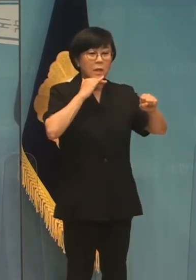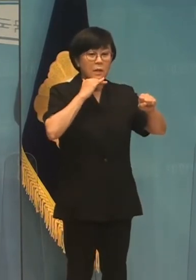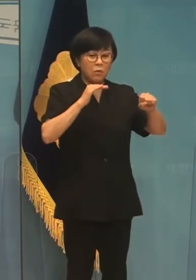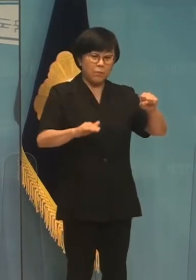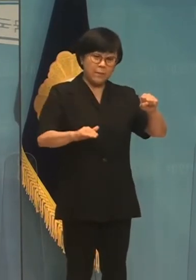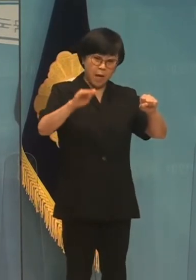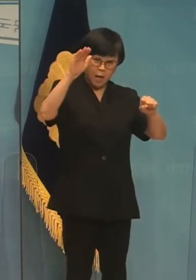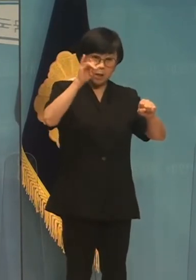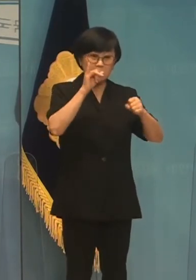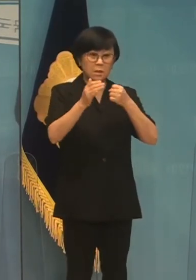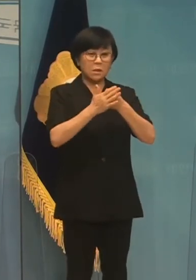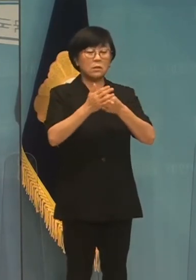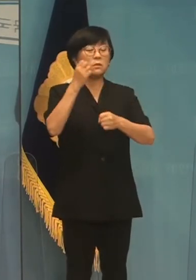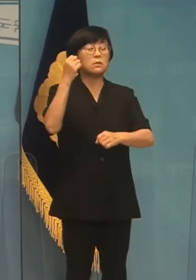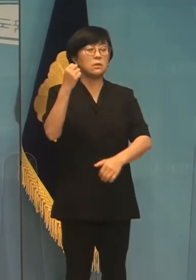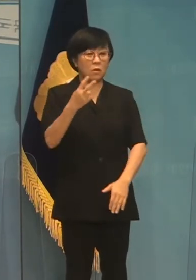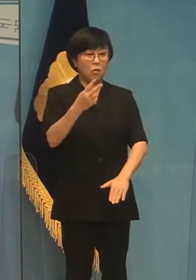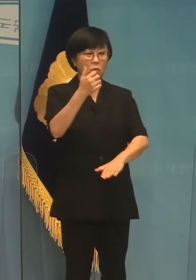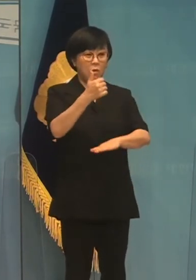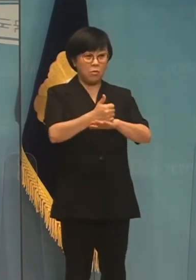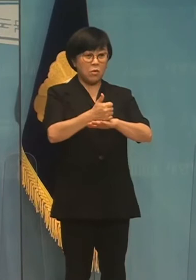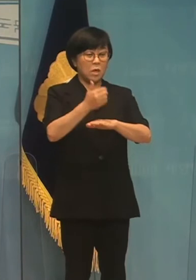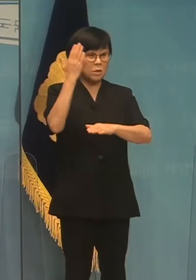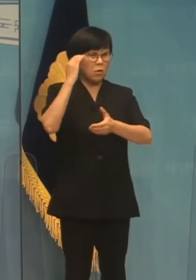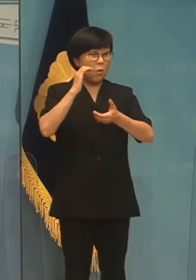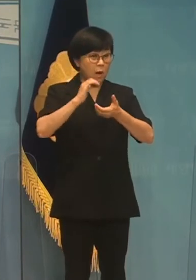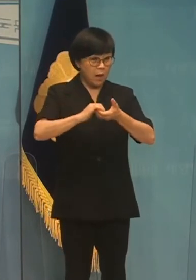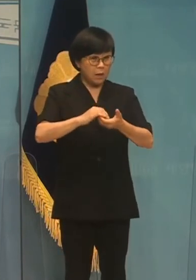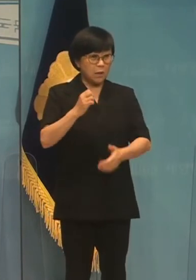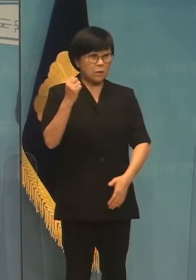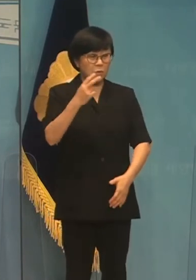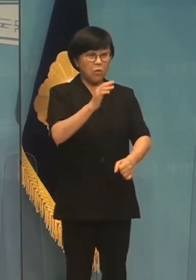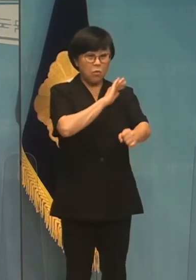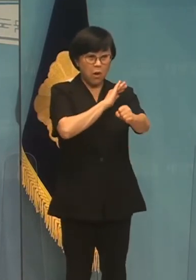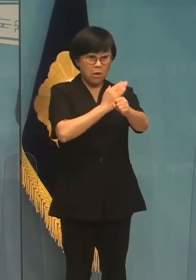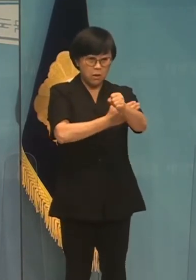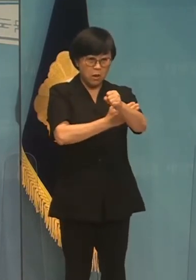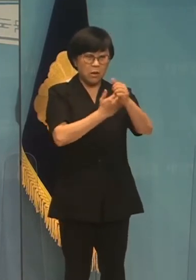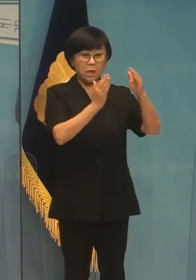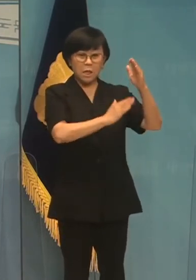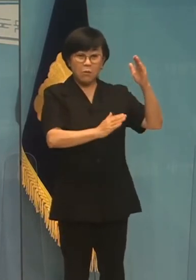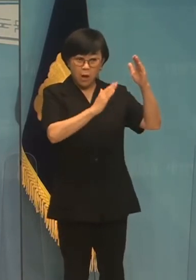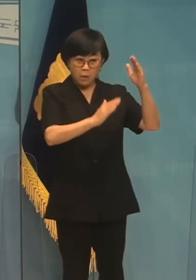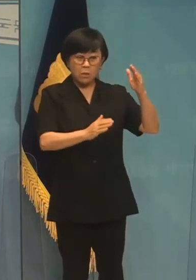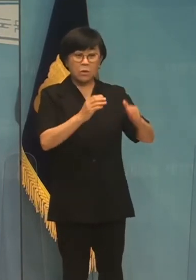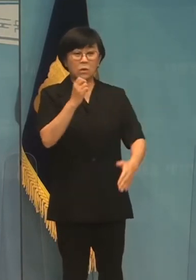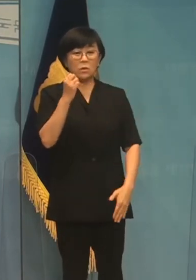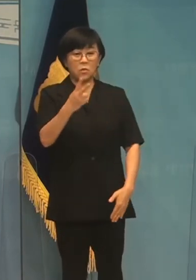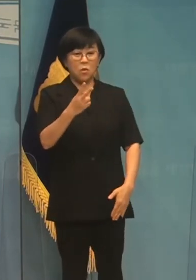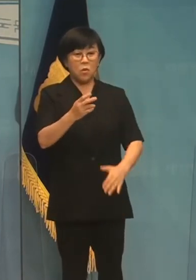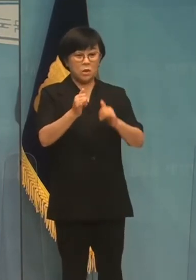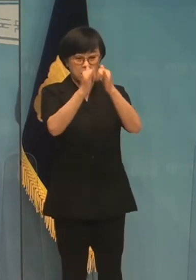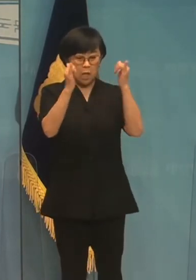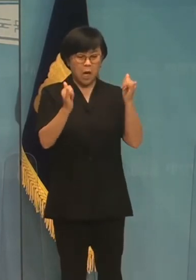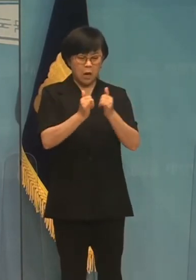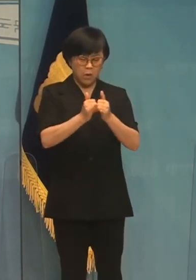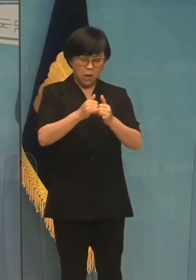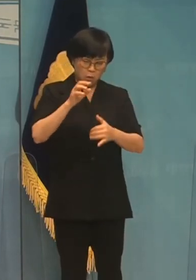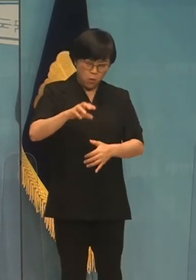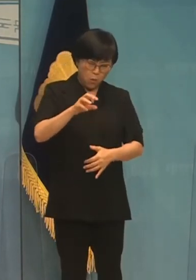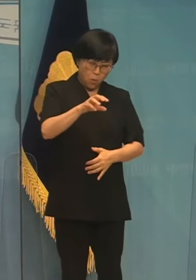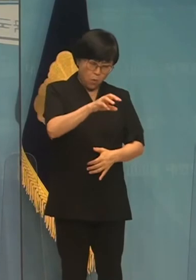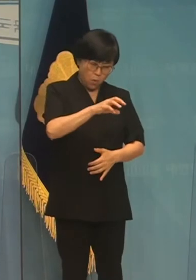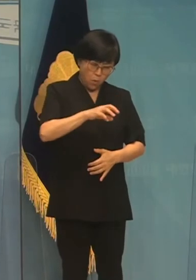되었습니다. 그리고 마침내 청와대를 비롯한 권력기관뿐만 아니라 우리 사회